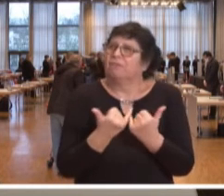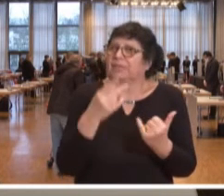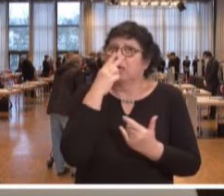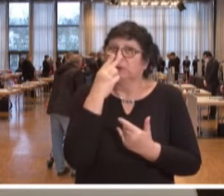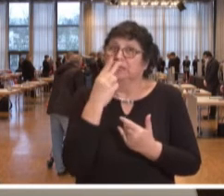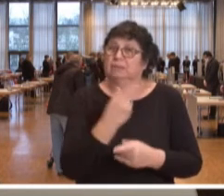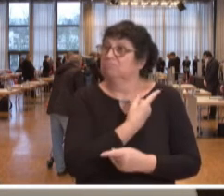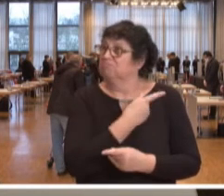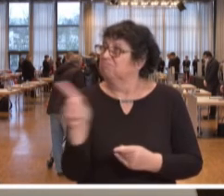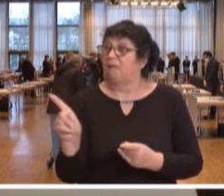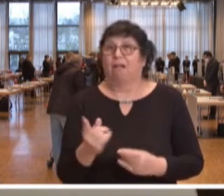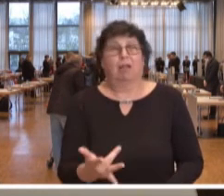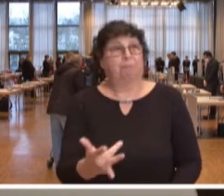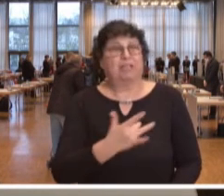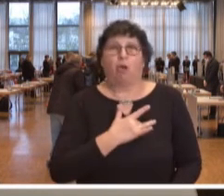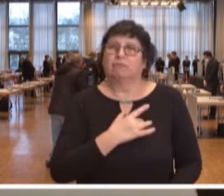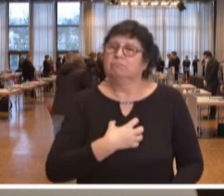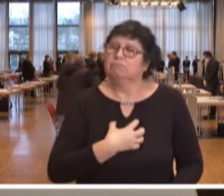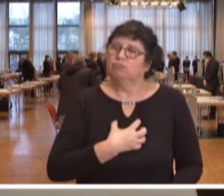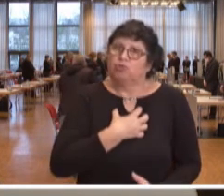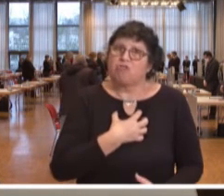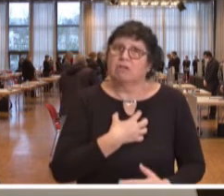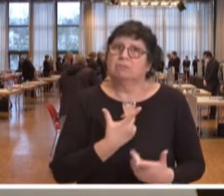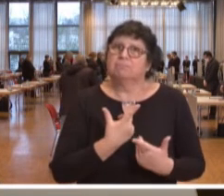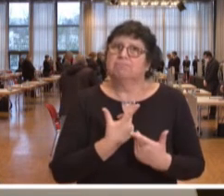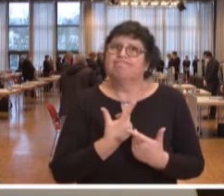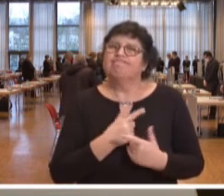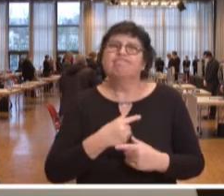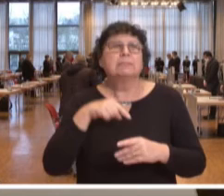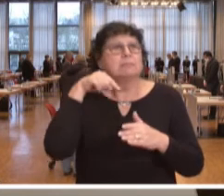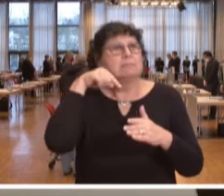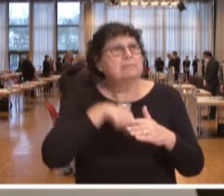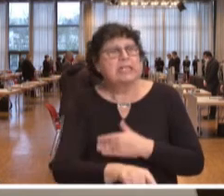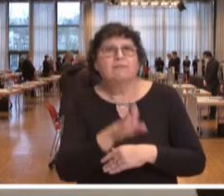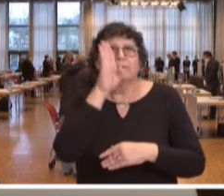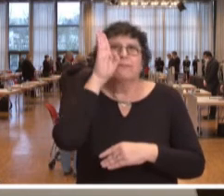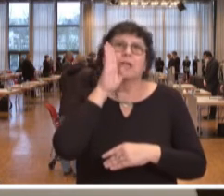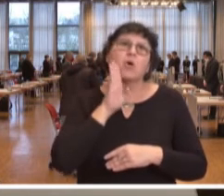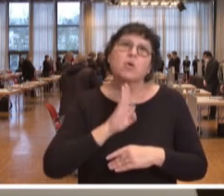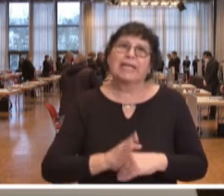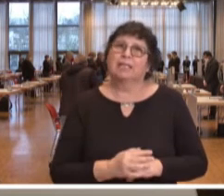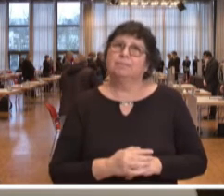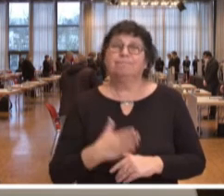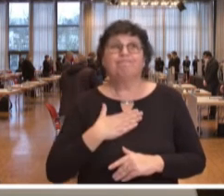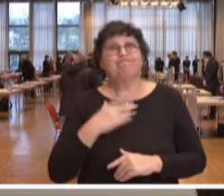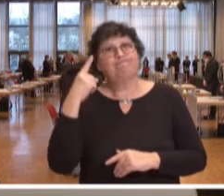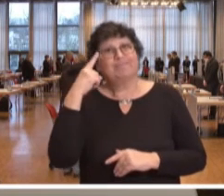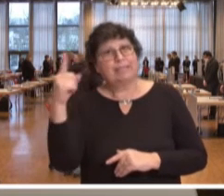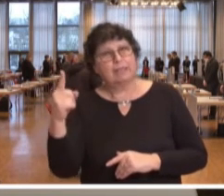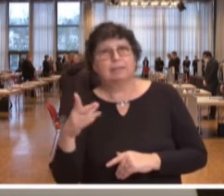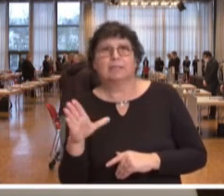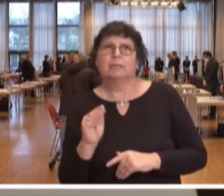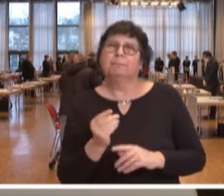alle sind bestürzt, schockiert und tief traurig. Unsere Gedanken und unser